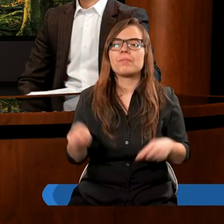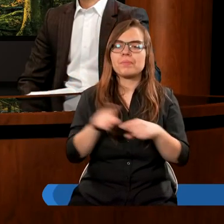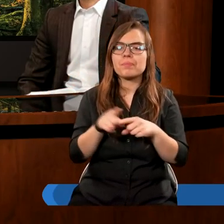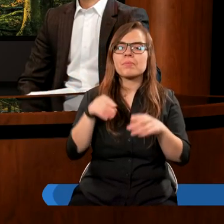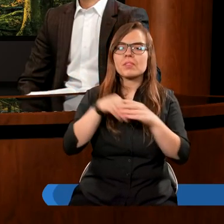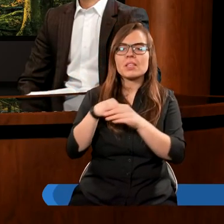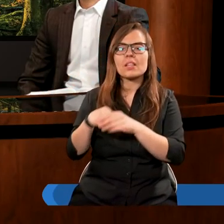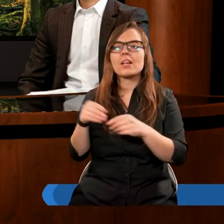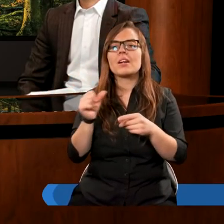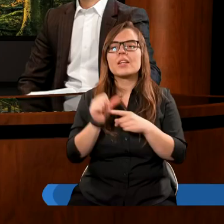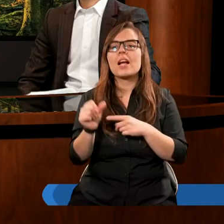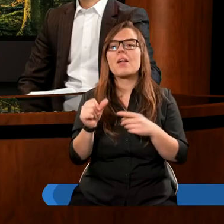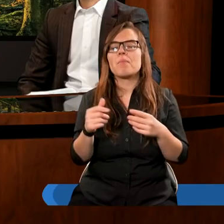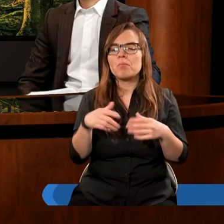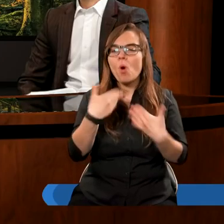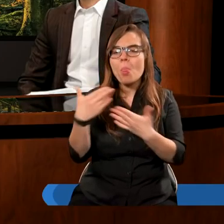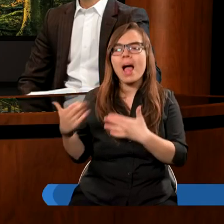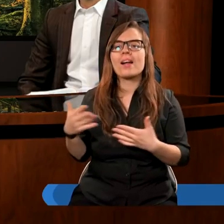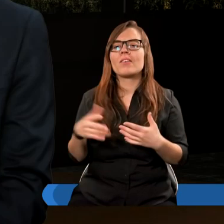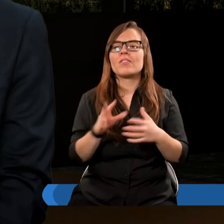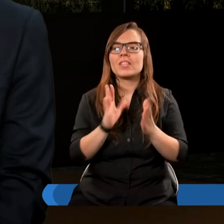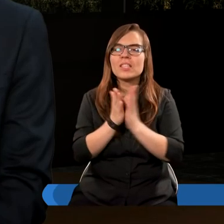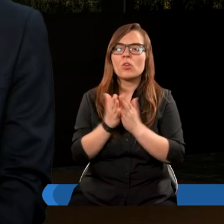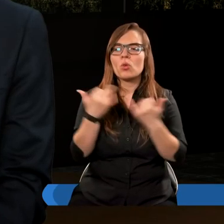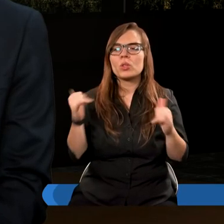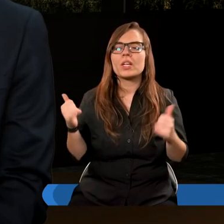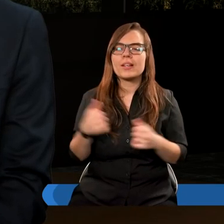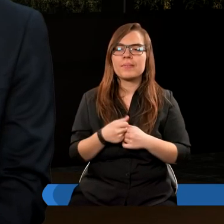pewnie, że chcielibyśmy zmierzać i zmierzamy w kierunku